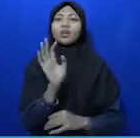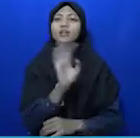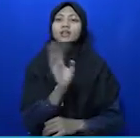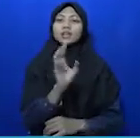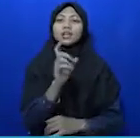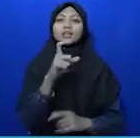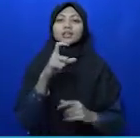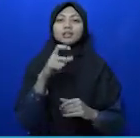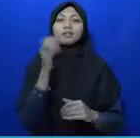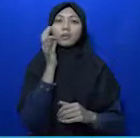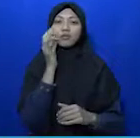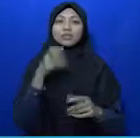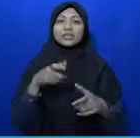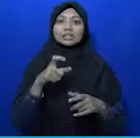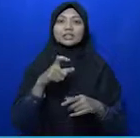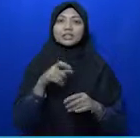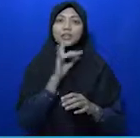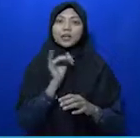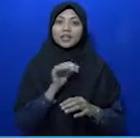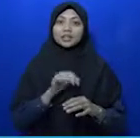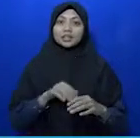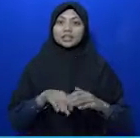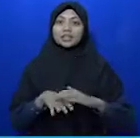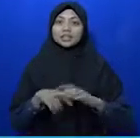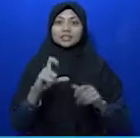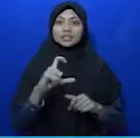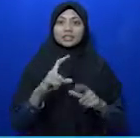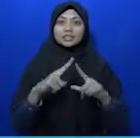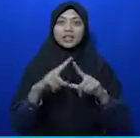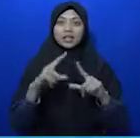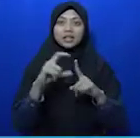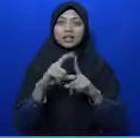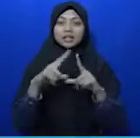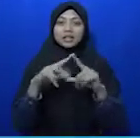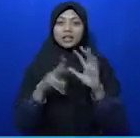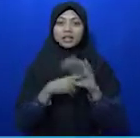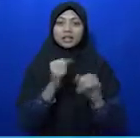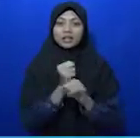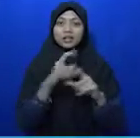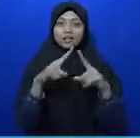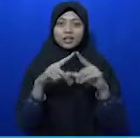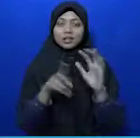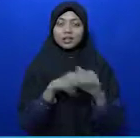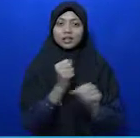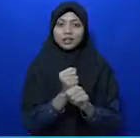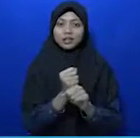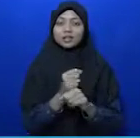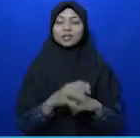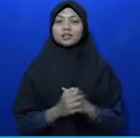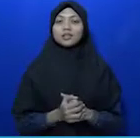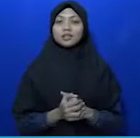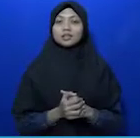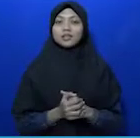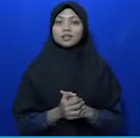menghitung cadangan. Kalau teman-teman lihat, cadangan Grassberg itu 150 miliar. Tapi yang kita bayar